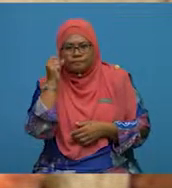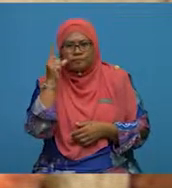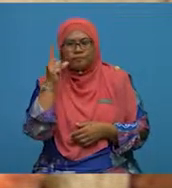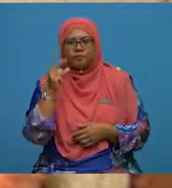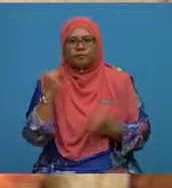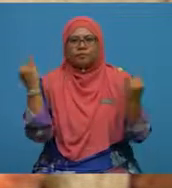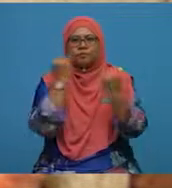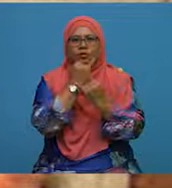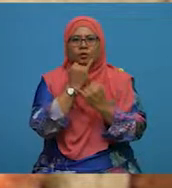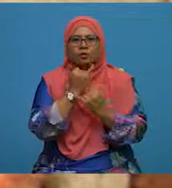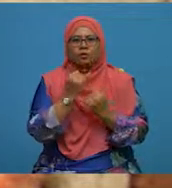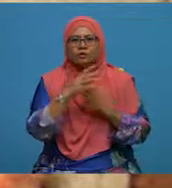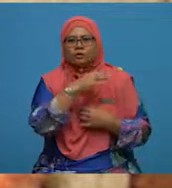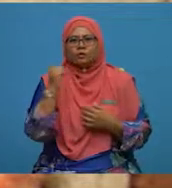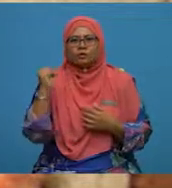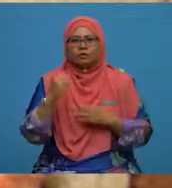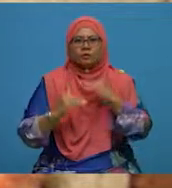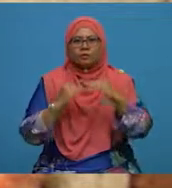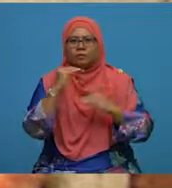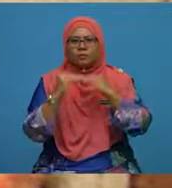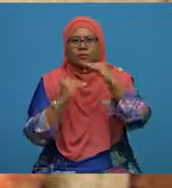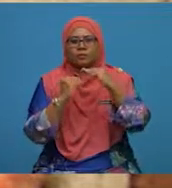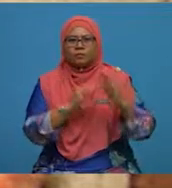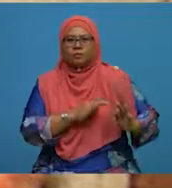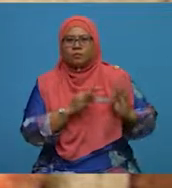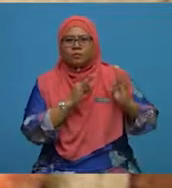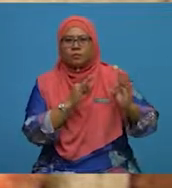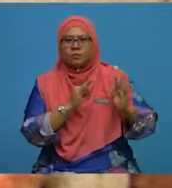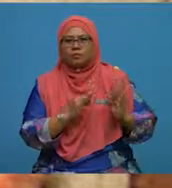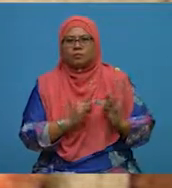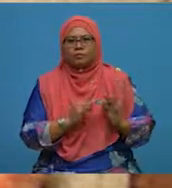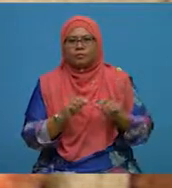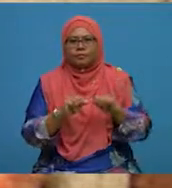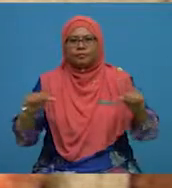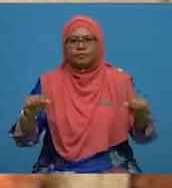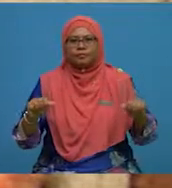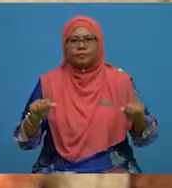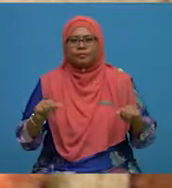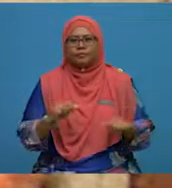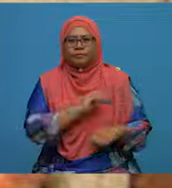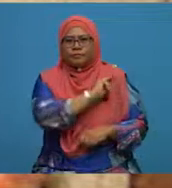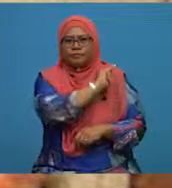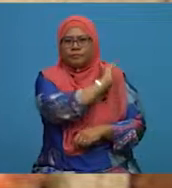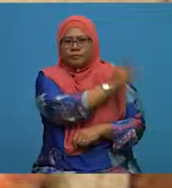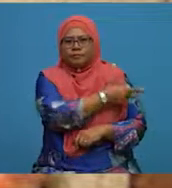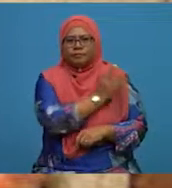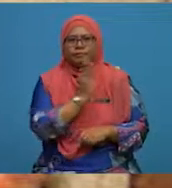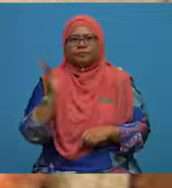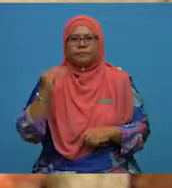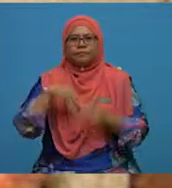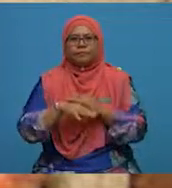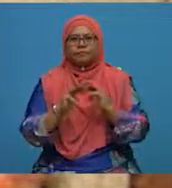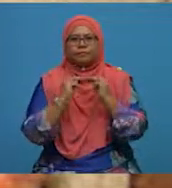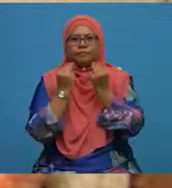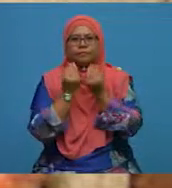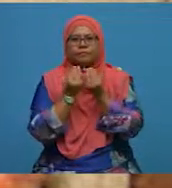kesedaran berjuang serta meningkatkan semangat anti-penjajah Barat dalam kalangan masyarakat